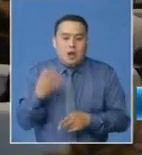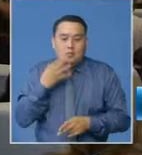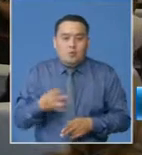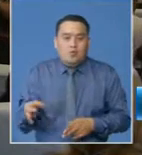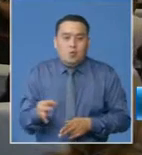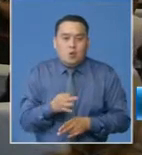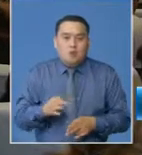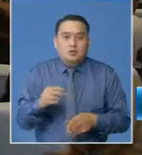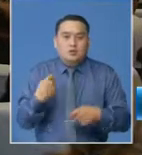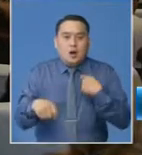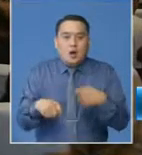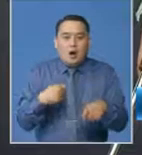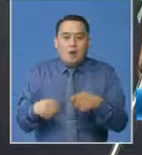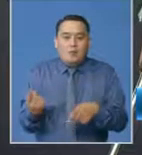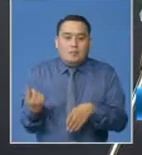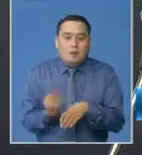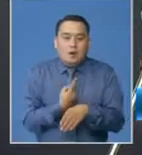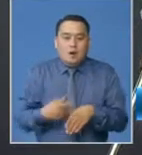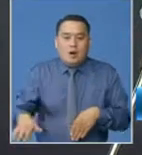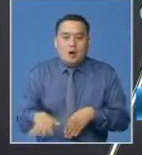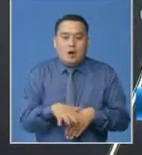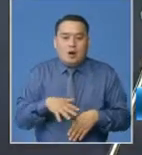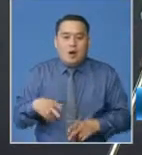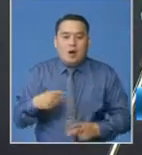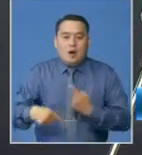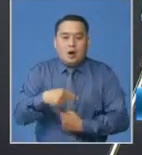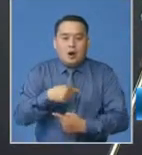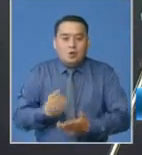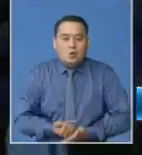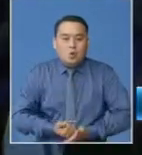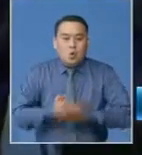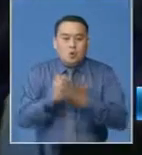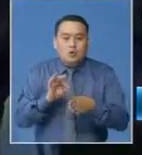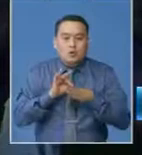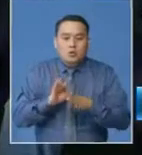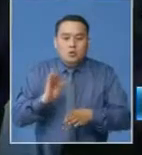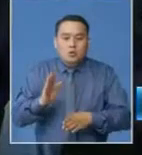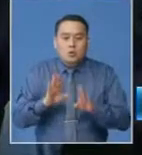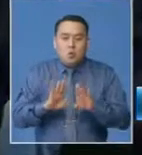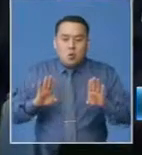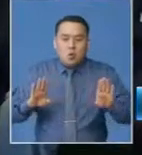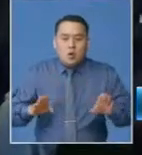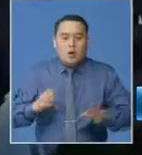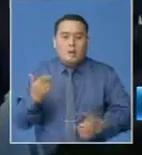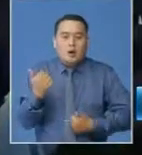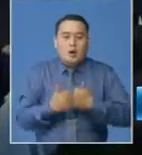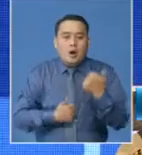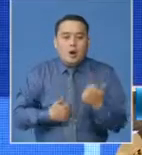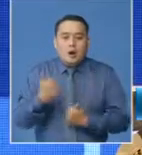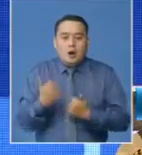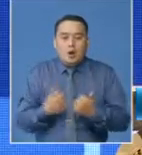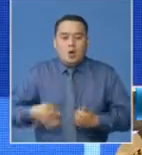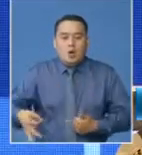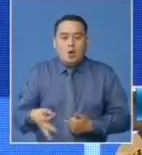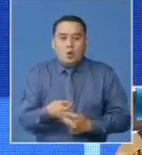тауар өндірушілерінің мұндай форумы бірінші кезекте аймақтағы кәсіпкерлерді қолдау мақсатында өткізіледі. Осындай көрме мен байқаудың арқасында кәсіпорындар